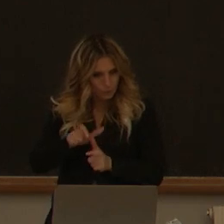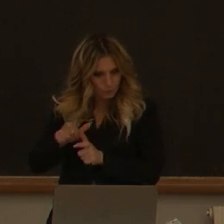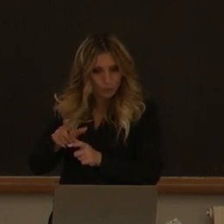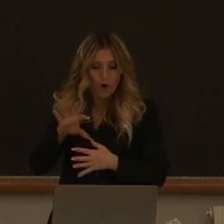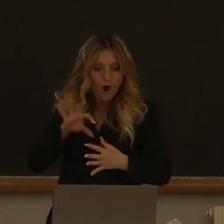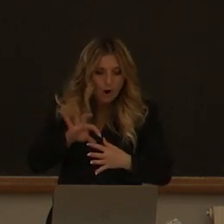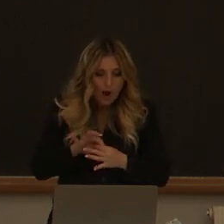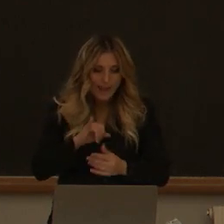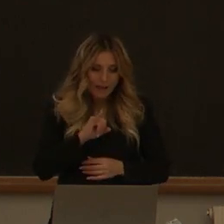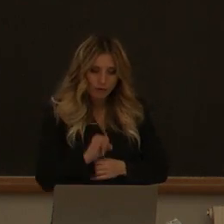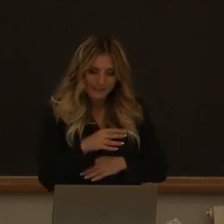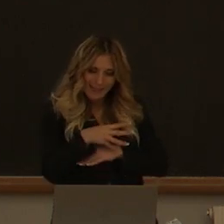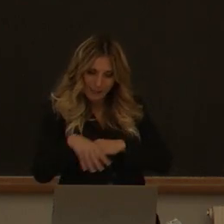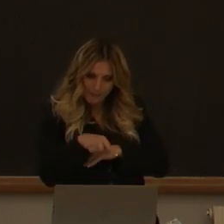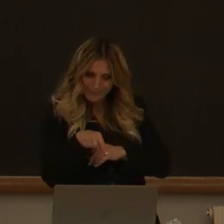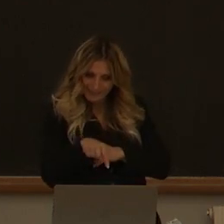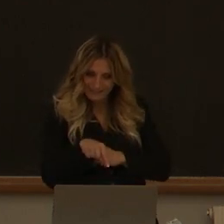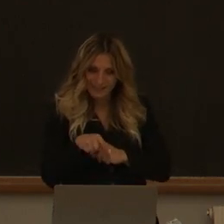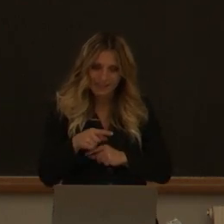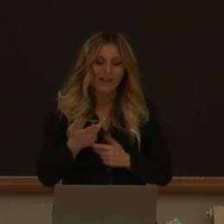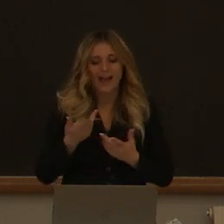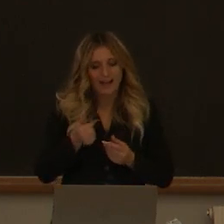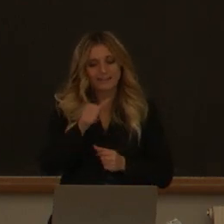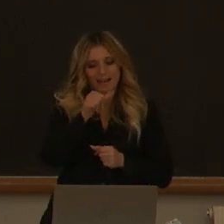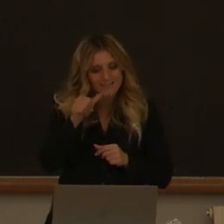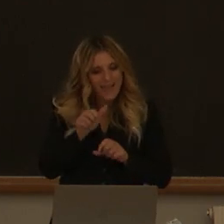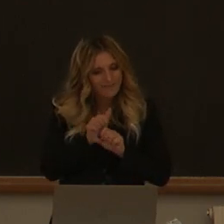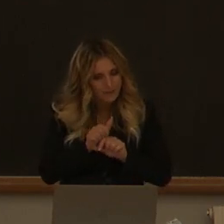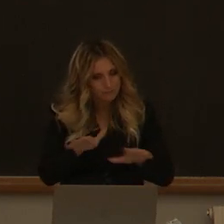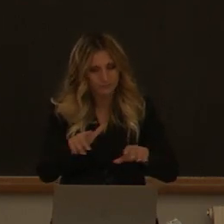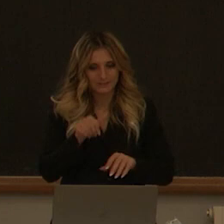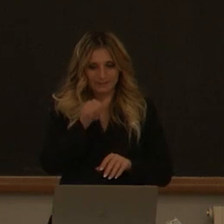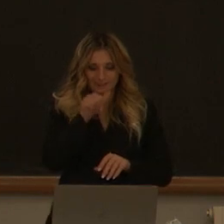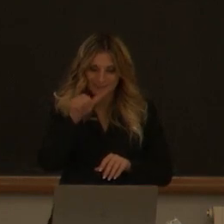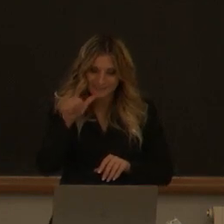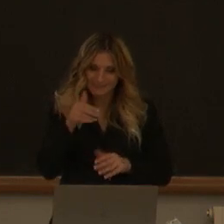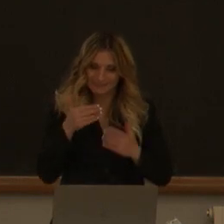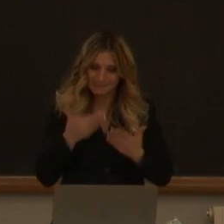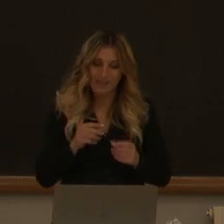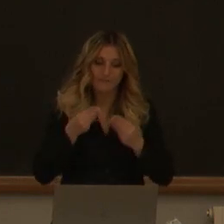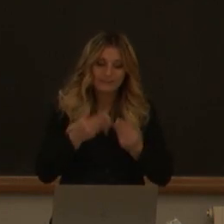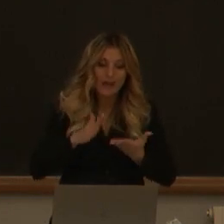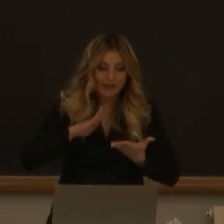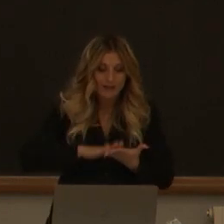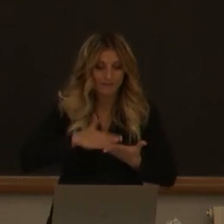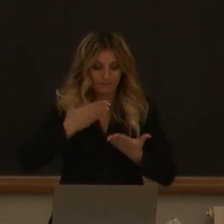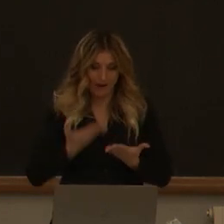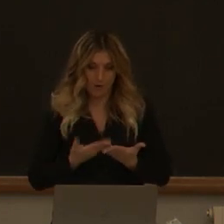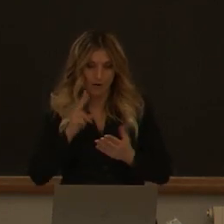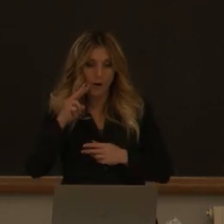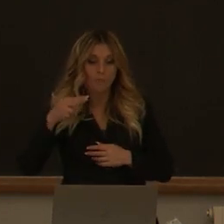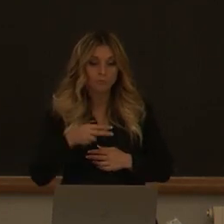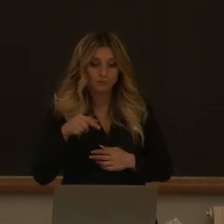dieta mediterranea anche per un aspetto salutistico, devono essere fortemente correlati e valorizzati dal punto di